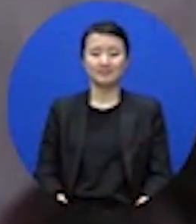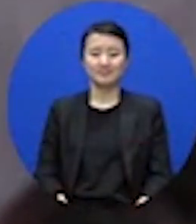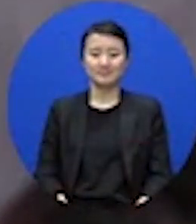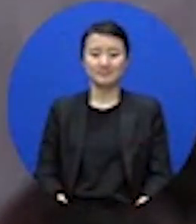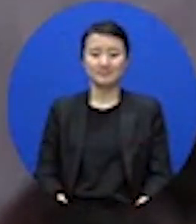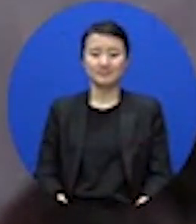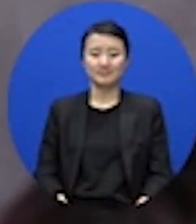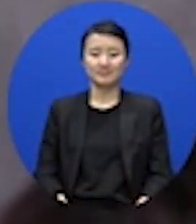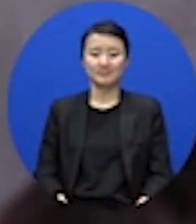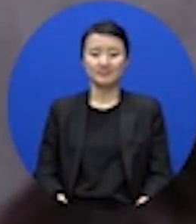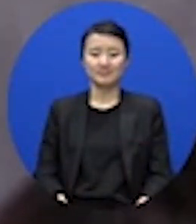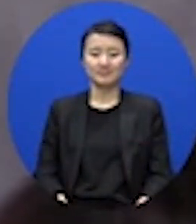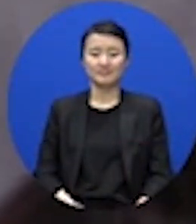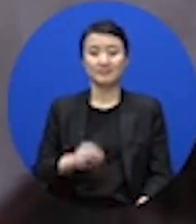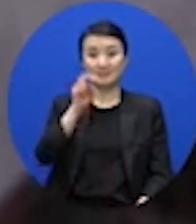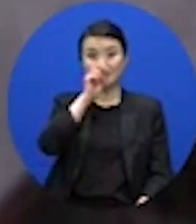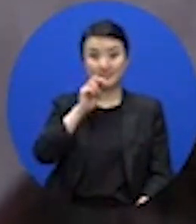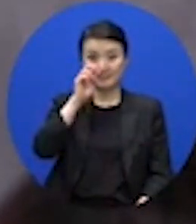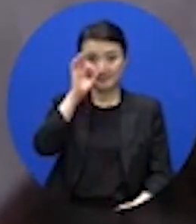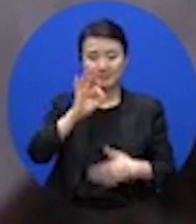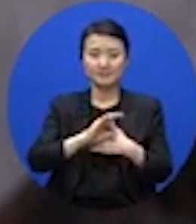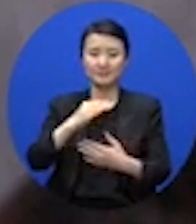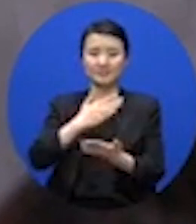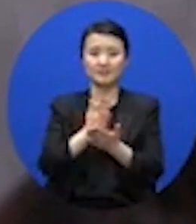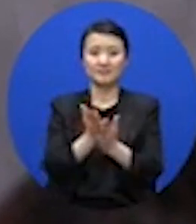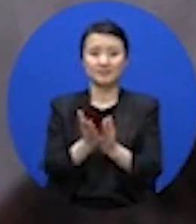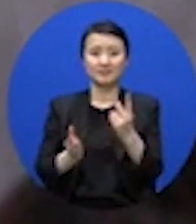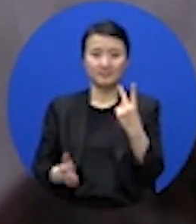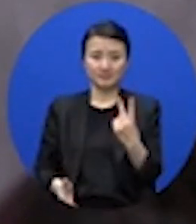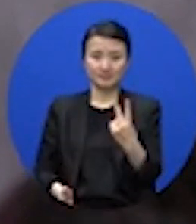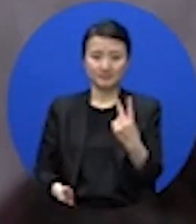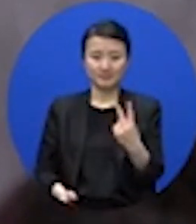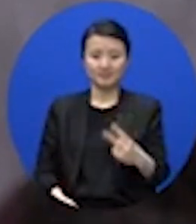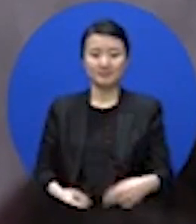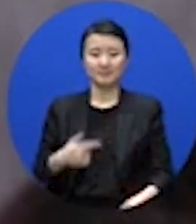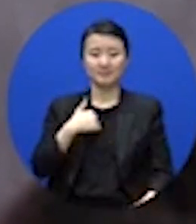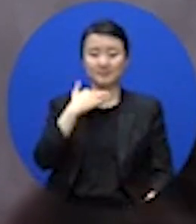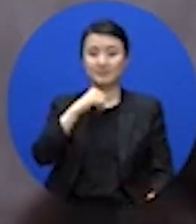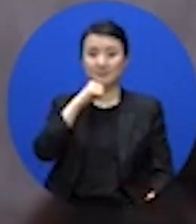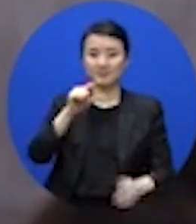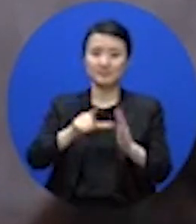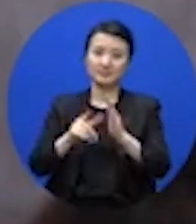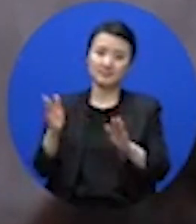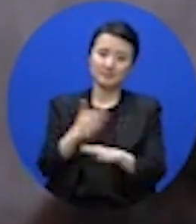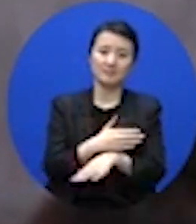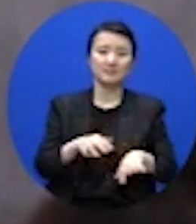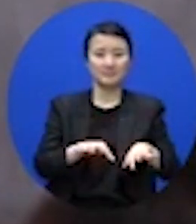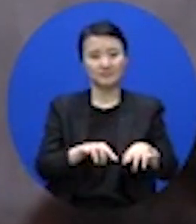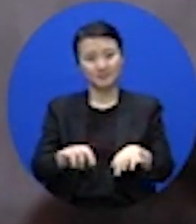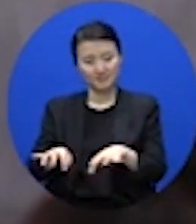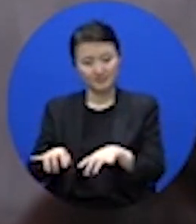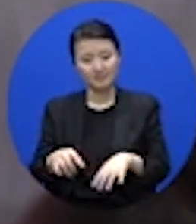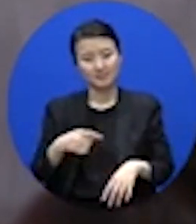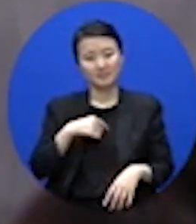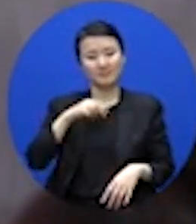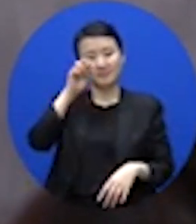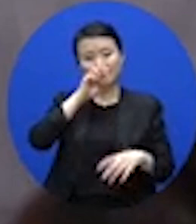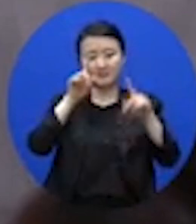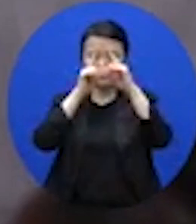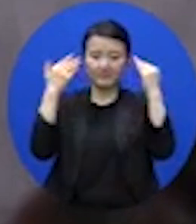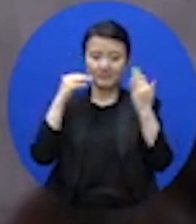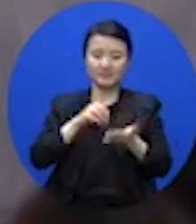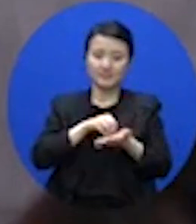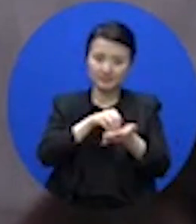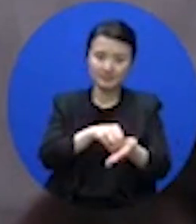우리의 음악에서 두 가지밖에 없어요. 음악은. 제가 다섯 살 때부터 피아노를 쳐서 이제 뭐 음대를 들어가고 또